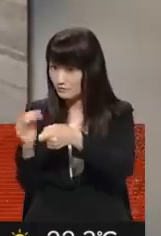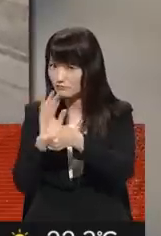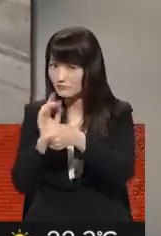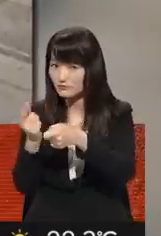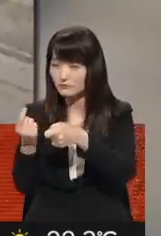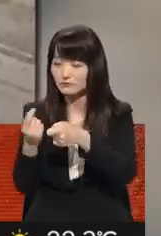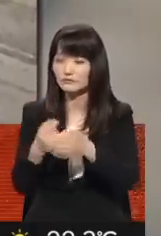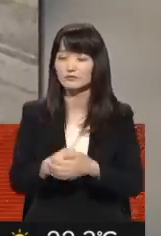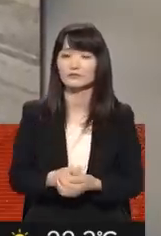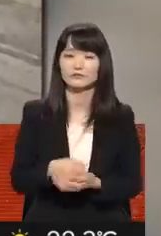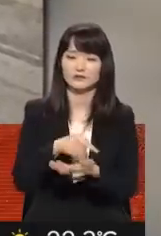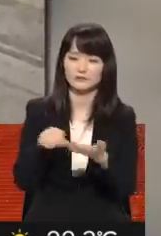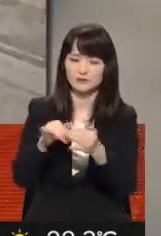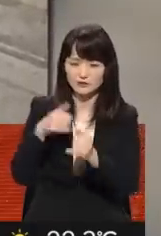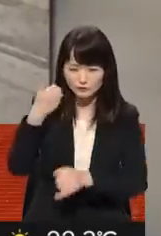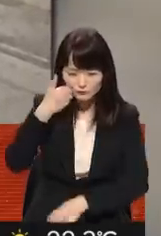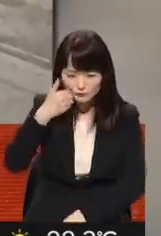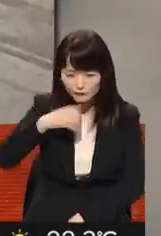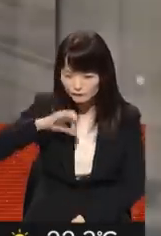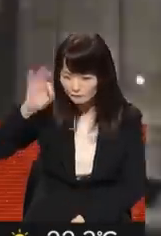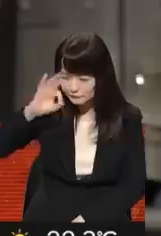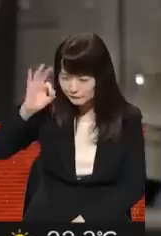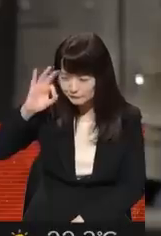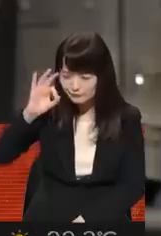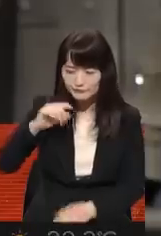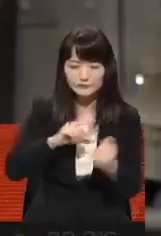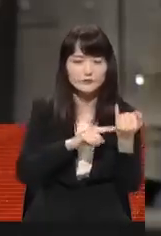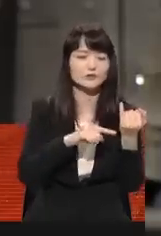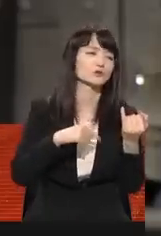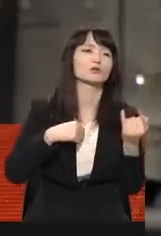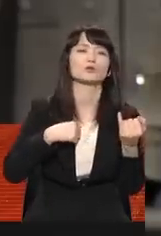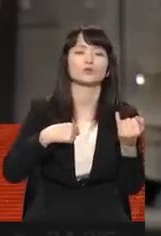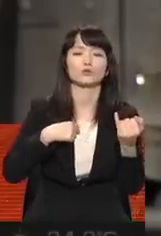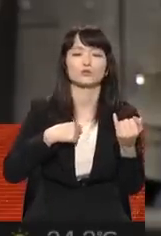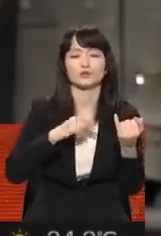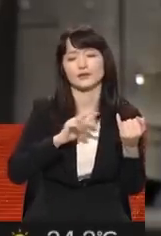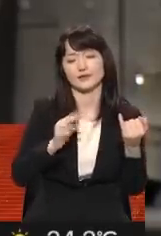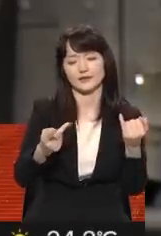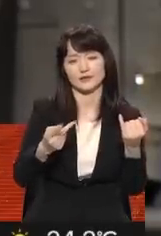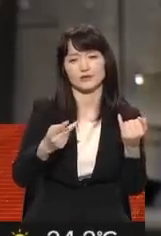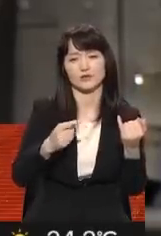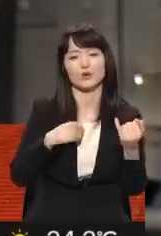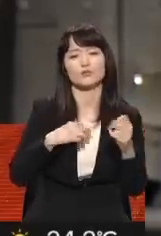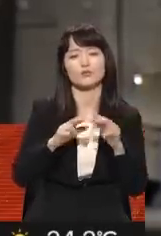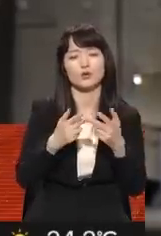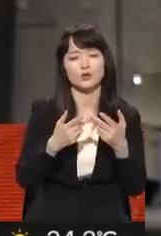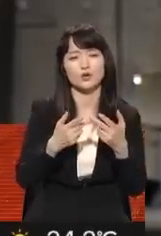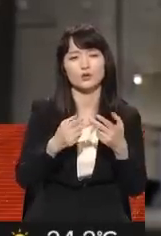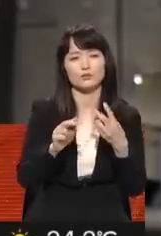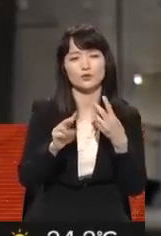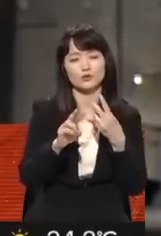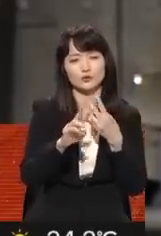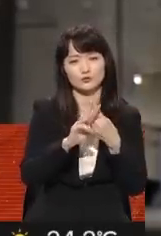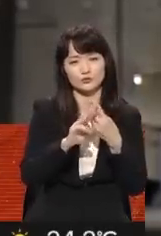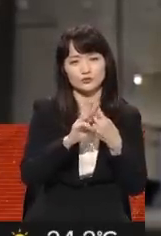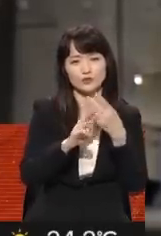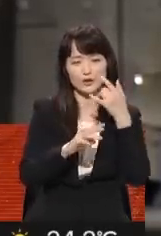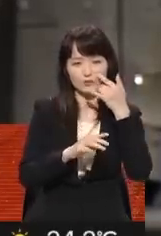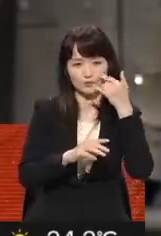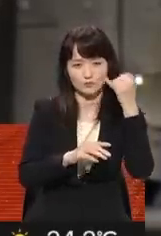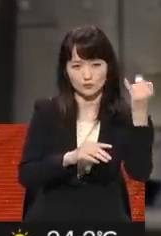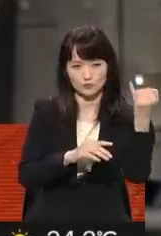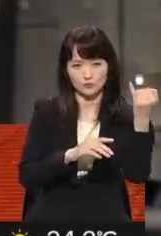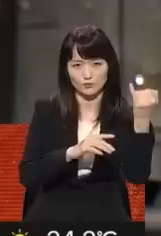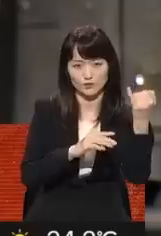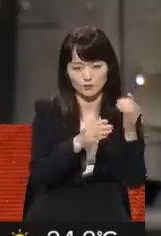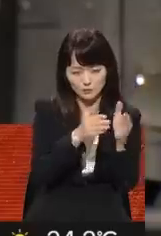그 피해자를 물색도 했고 옷도 갈아입었고 본인이 이제 중학생 부모라고 했지 않습니까? 그러니까 준비된 계획대로 실행을 했는데 철저하지는